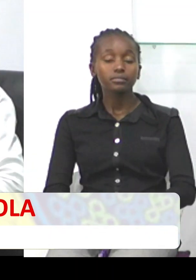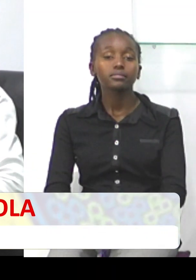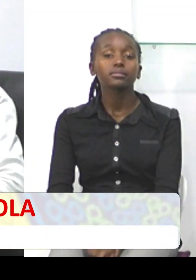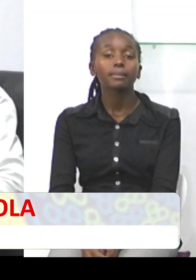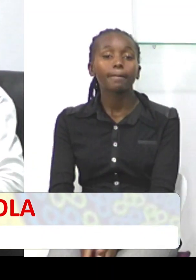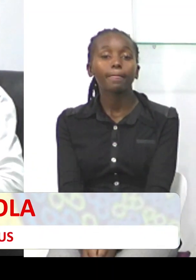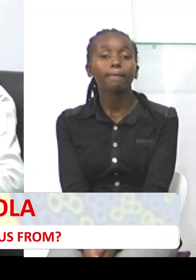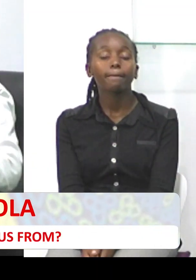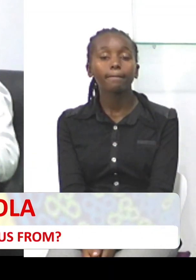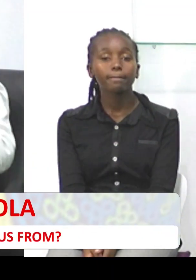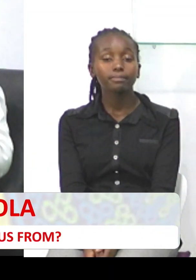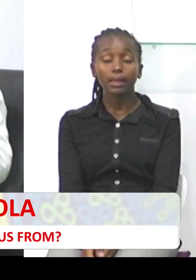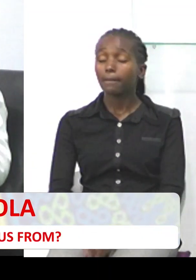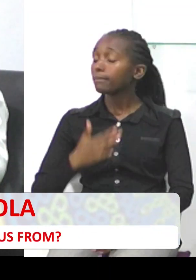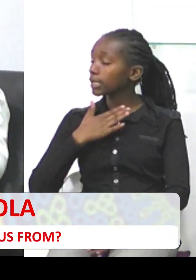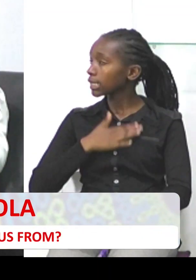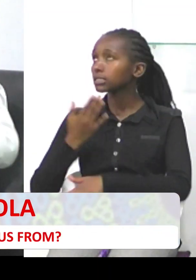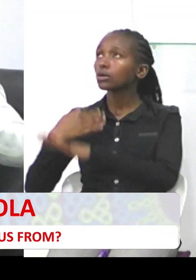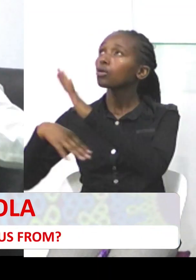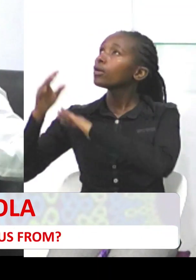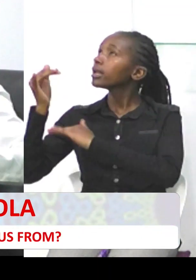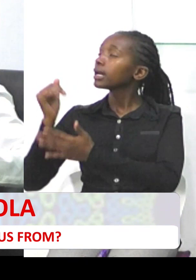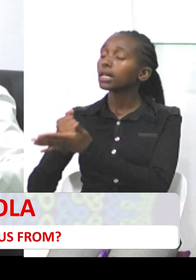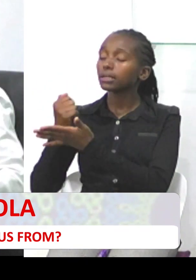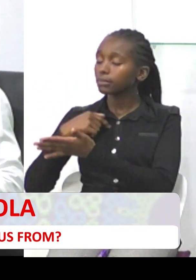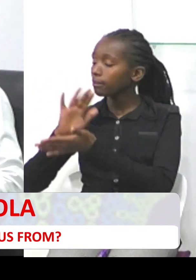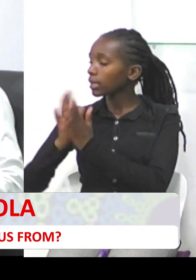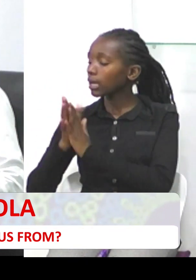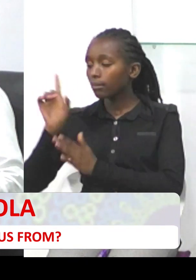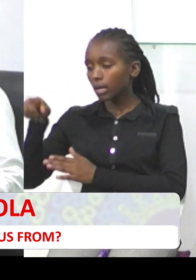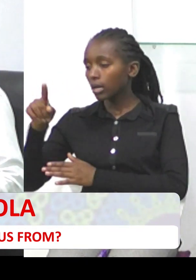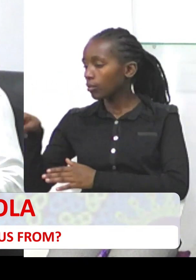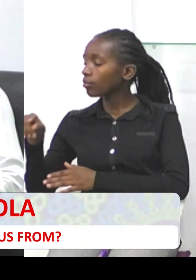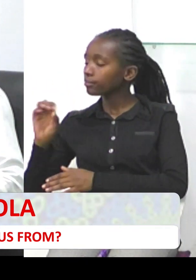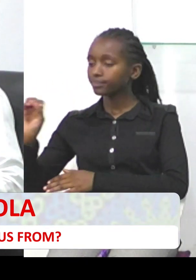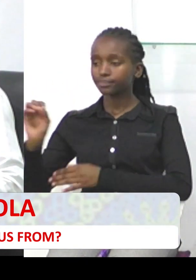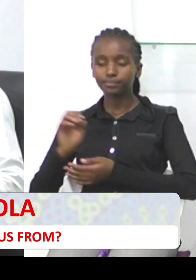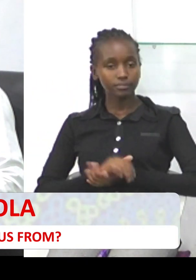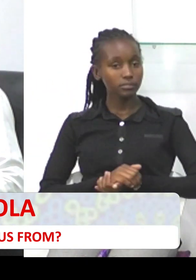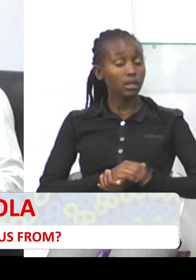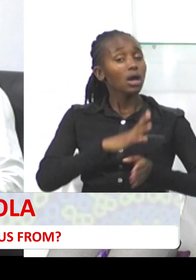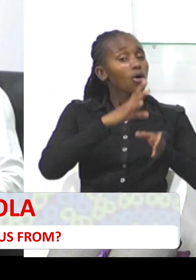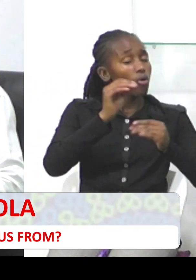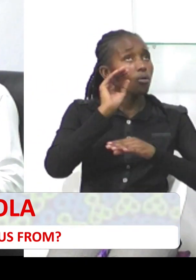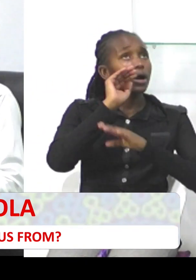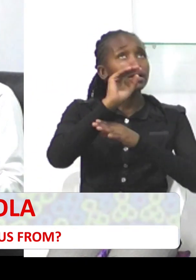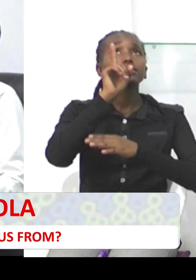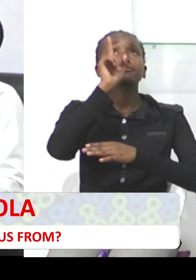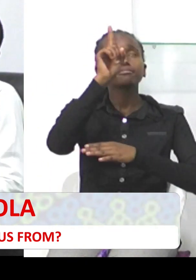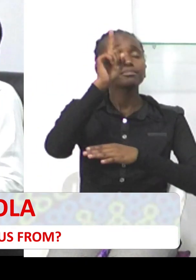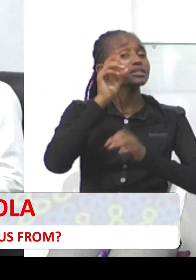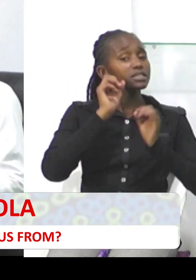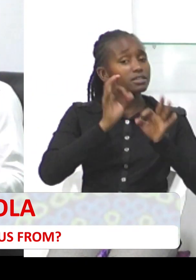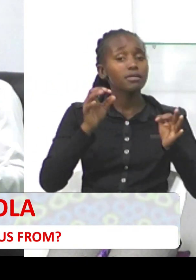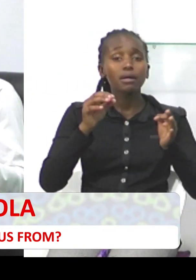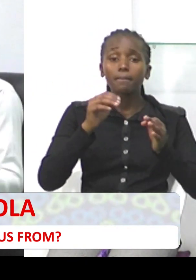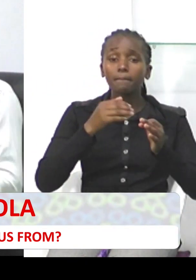Mungu alisaidia ni square wrong. Enda katulo, niambia Mungu correct me. Yes. Nawaenda yeye. Nawaenda. Uwasaidie.